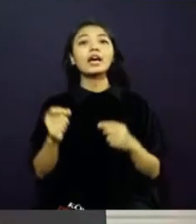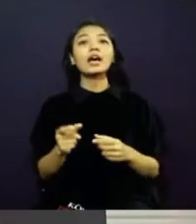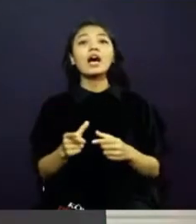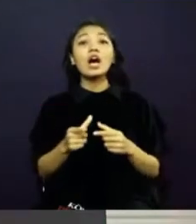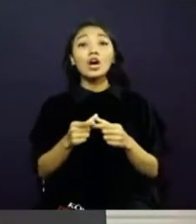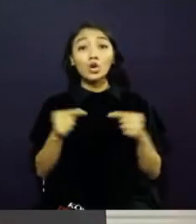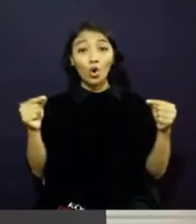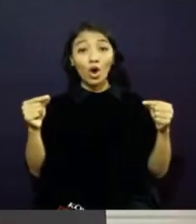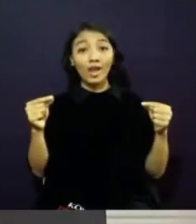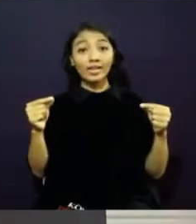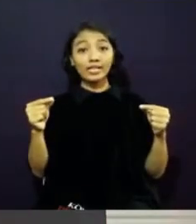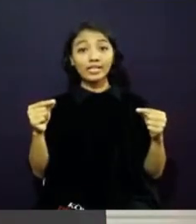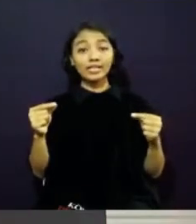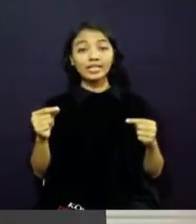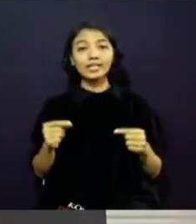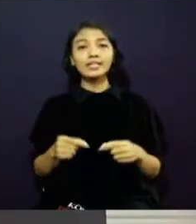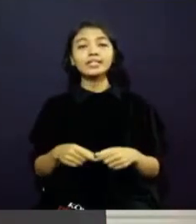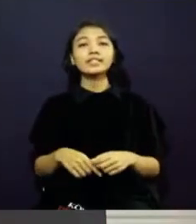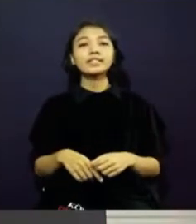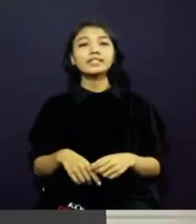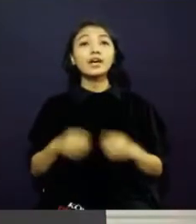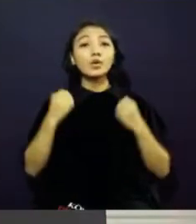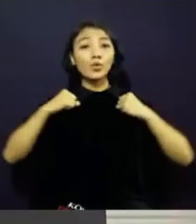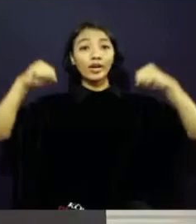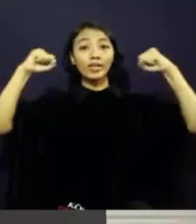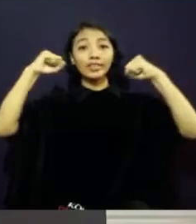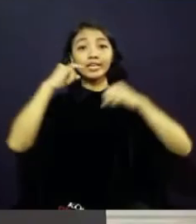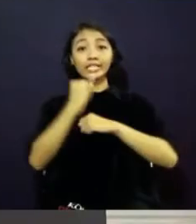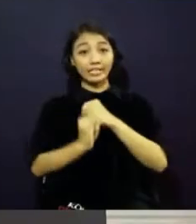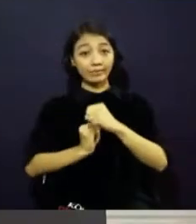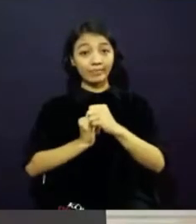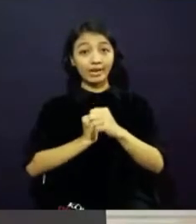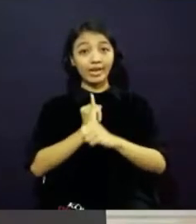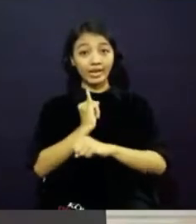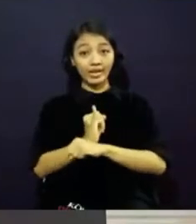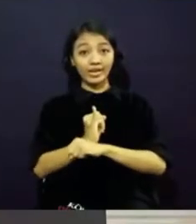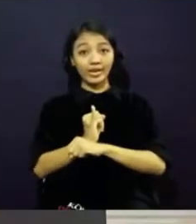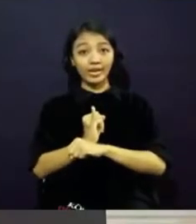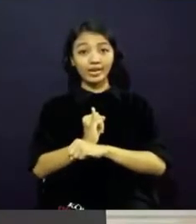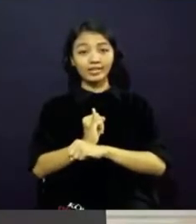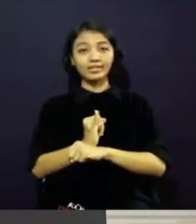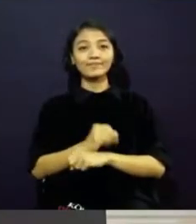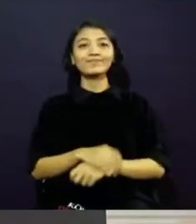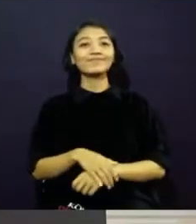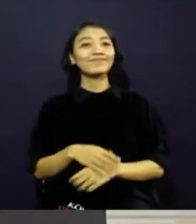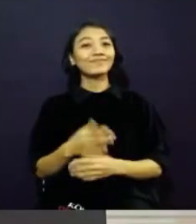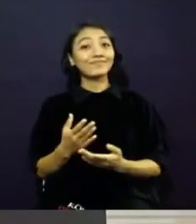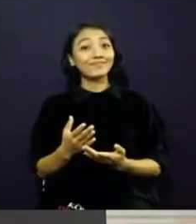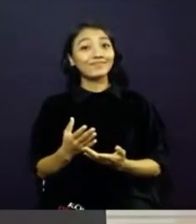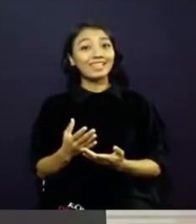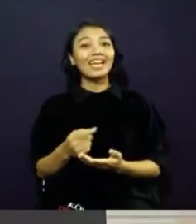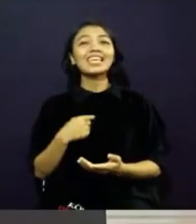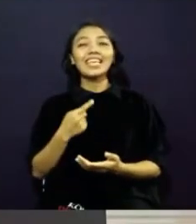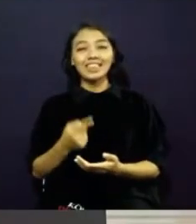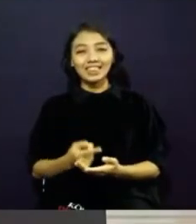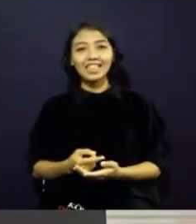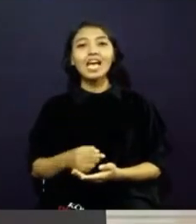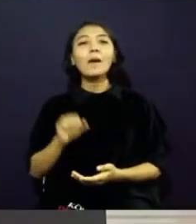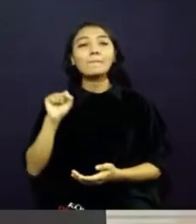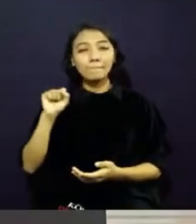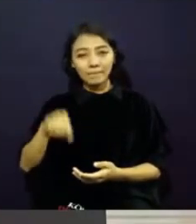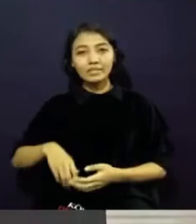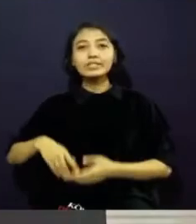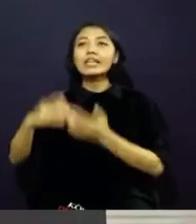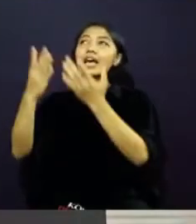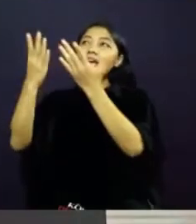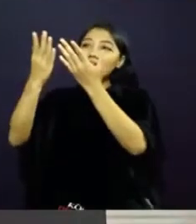meyakini kekuatan rohani itu bagi kita diperoleh melalui sakramen ekaristi